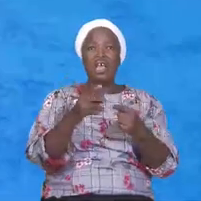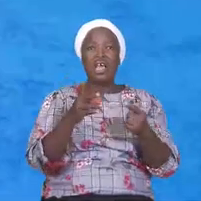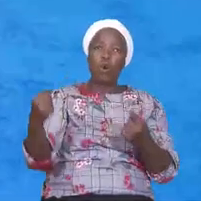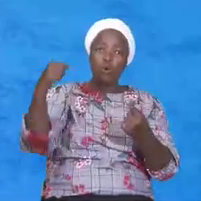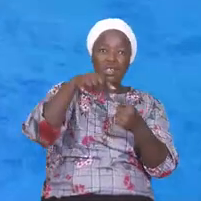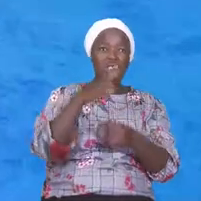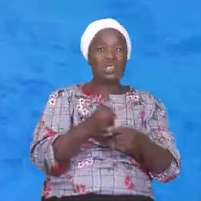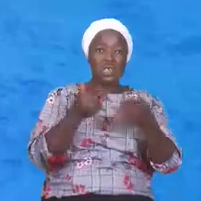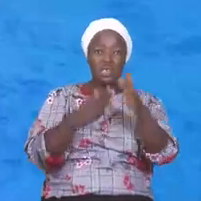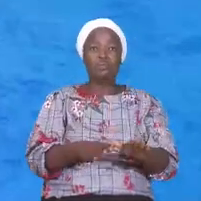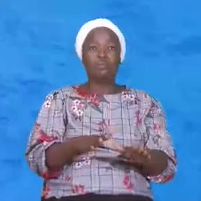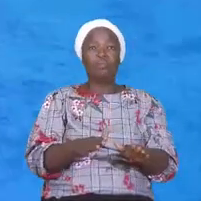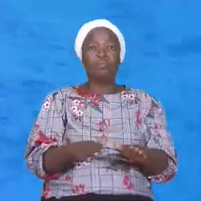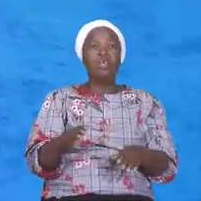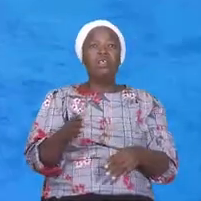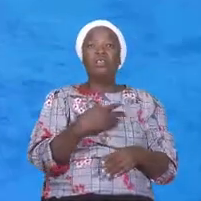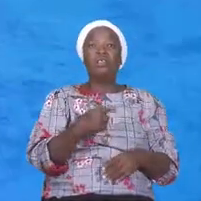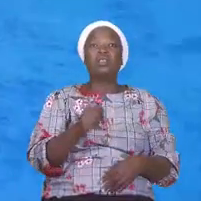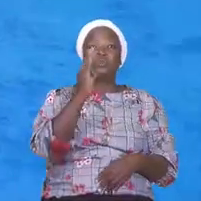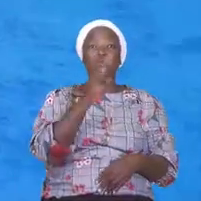et ils demeurent dans leur péché,